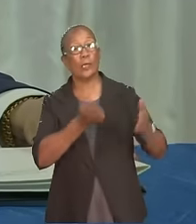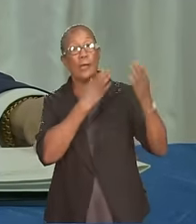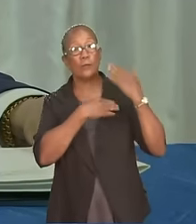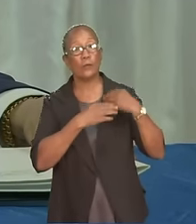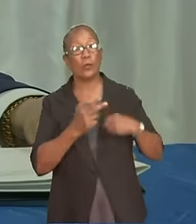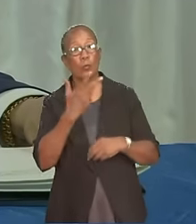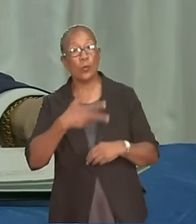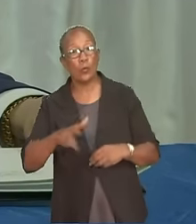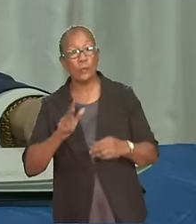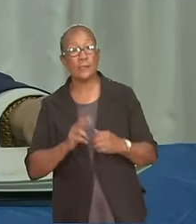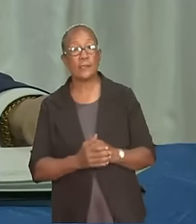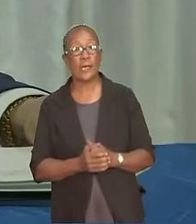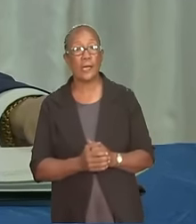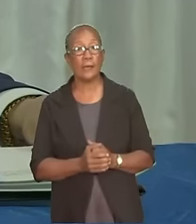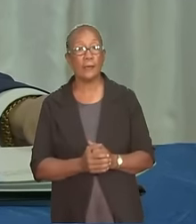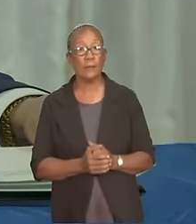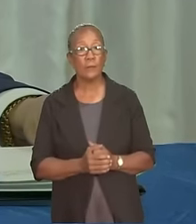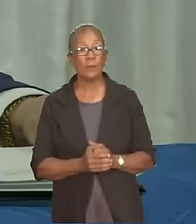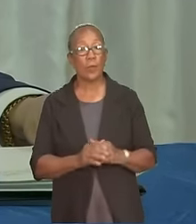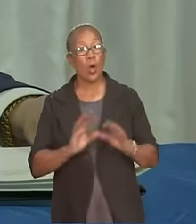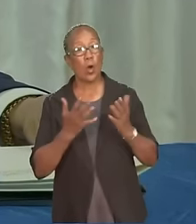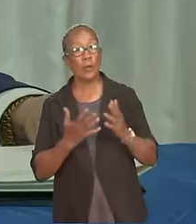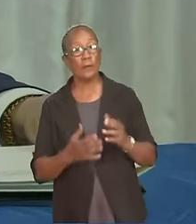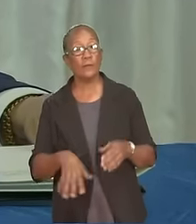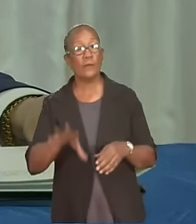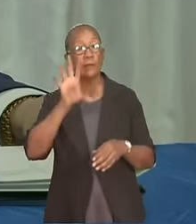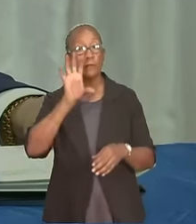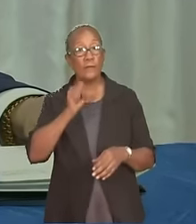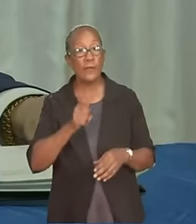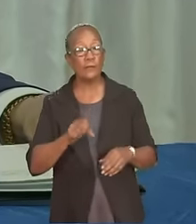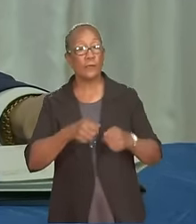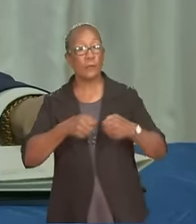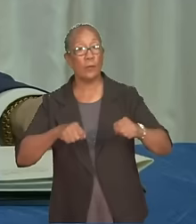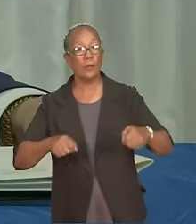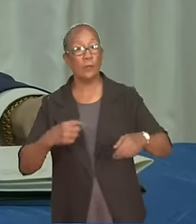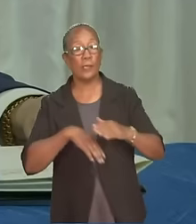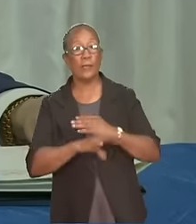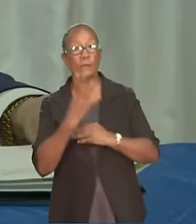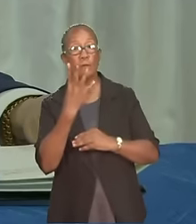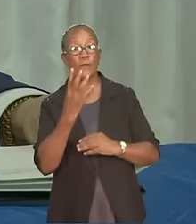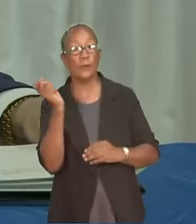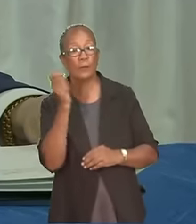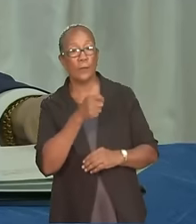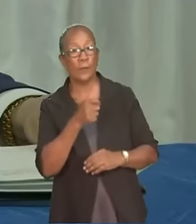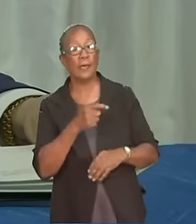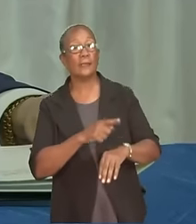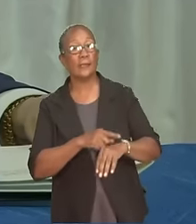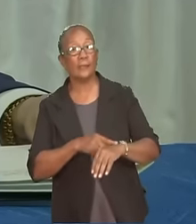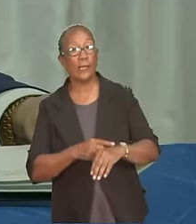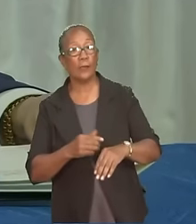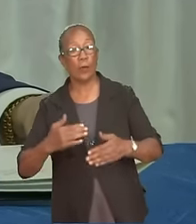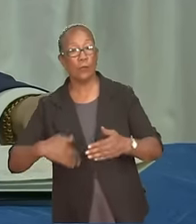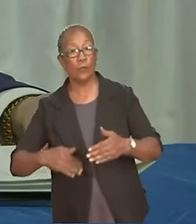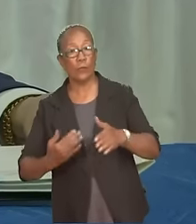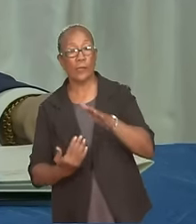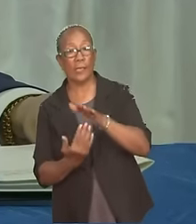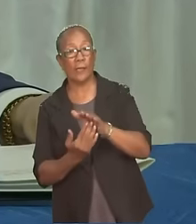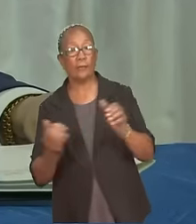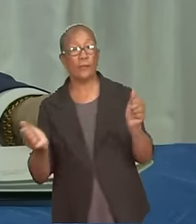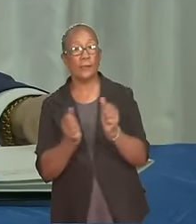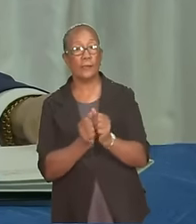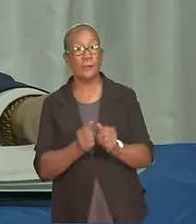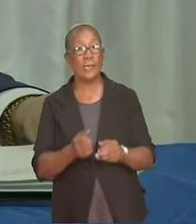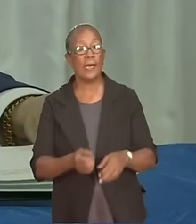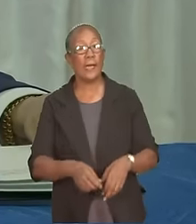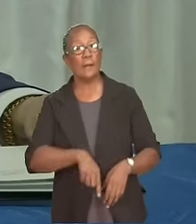woensdag. Hadden we 50 miljoen binnen in 4 maanden tijd. Voor zijn einde voorjaar hebben we meer dan 150